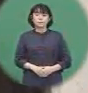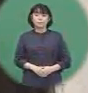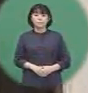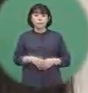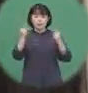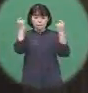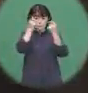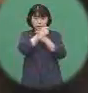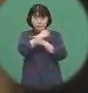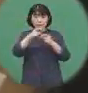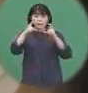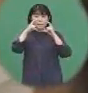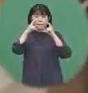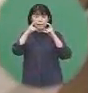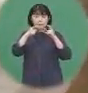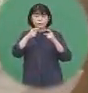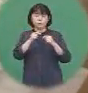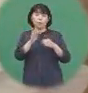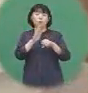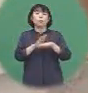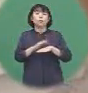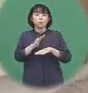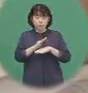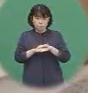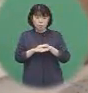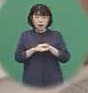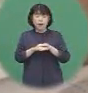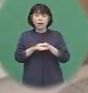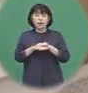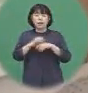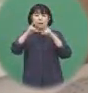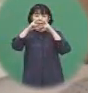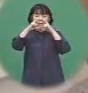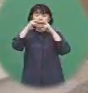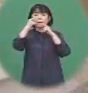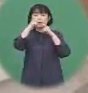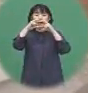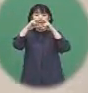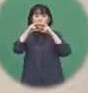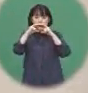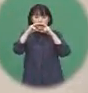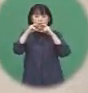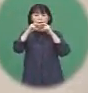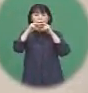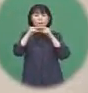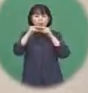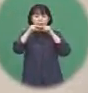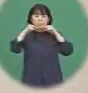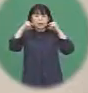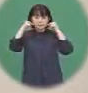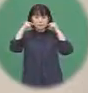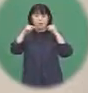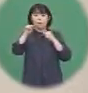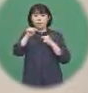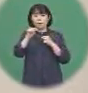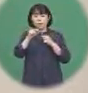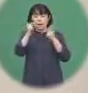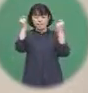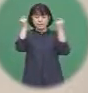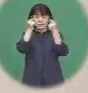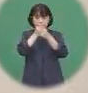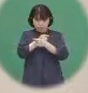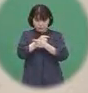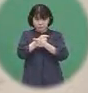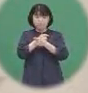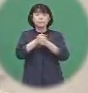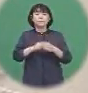誤った付け方として口を覆っていても花が出ていたりあごにかけたいわゆるあごマスクの状態